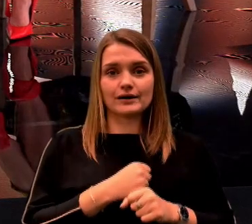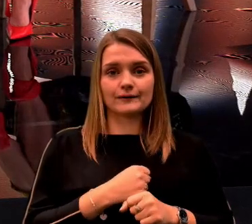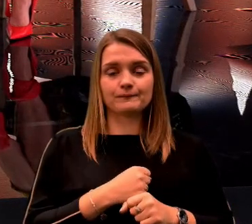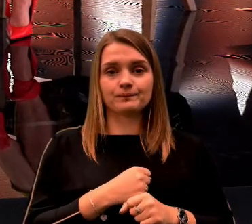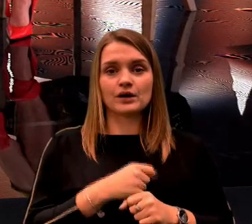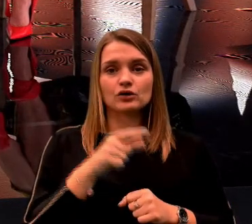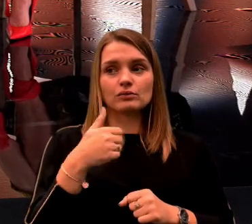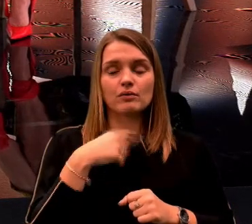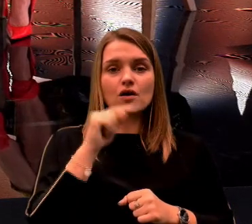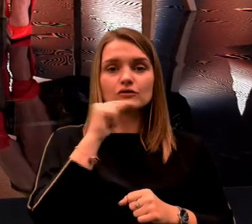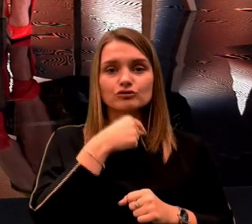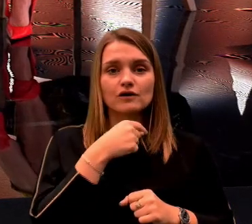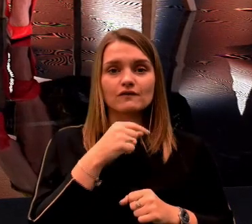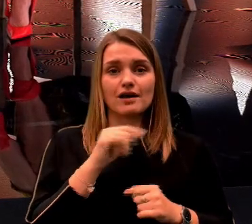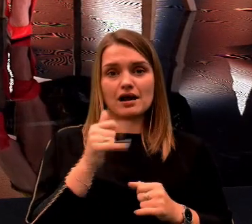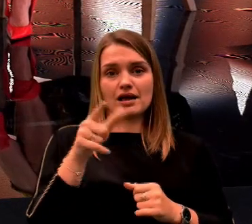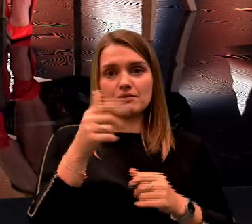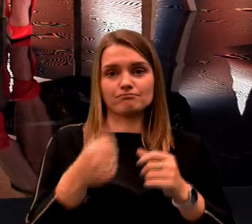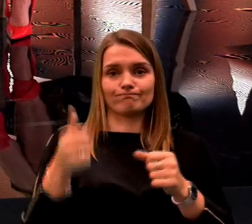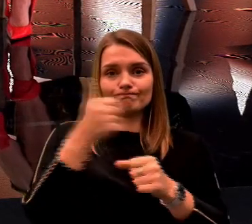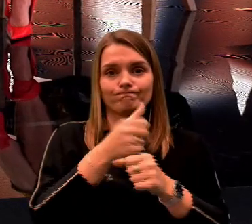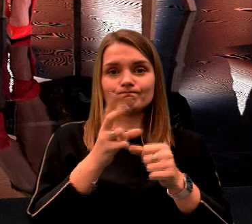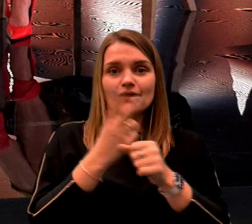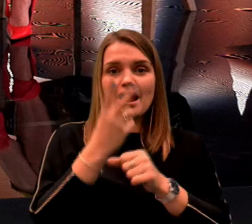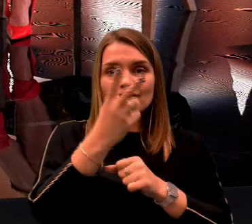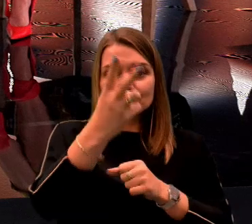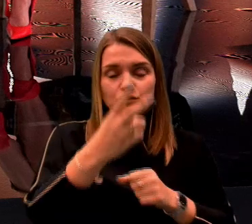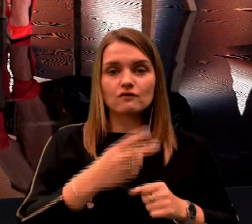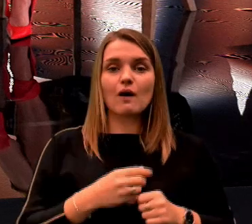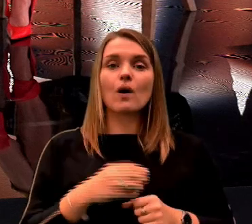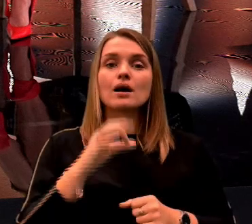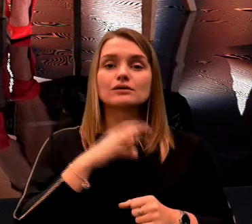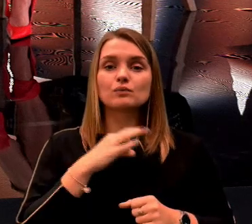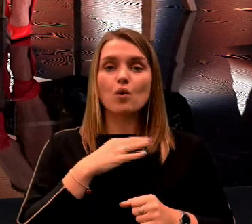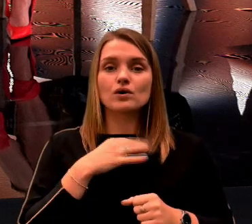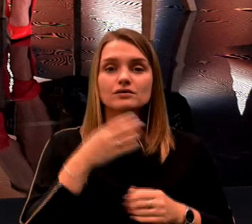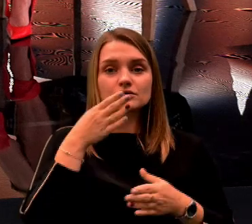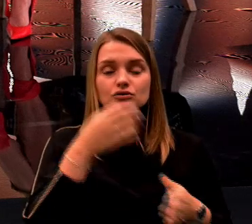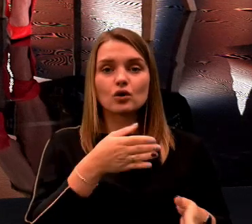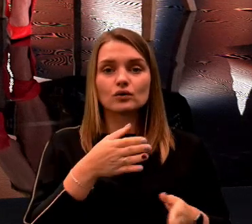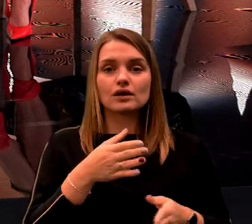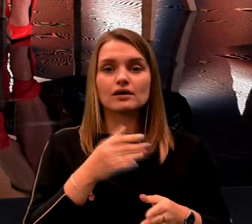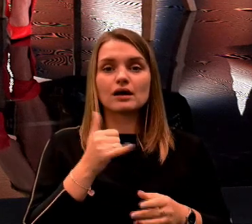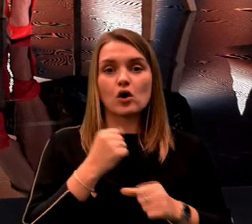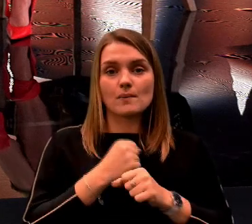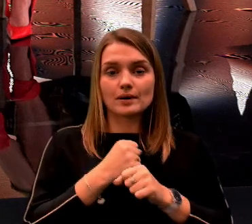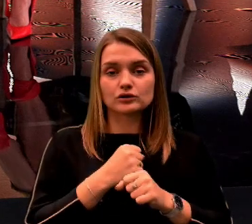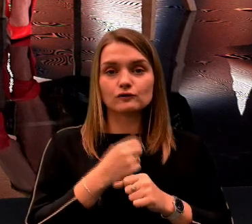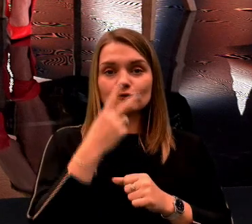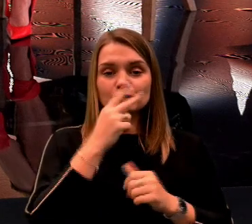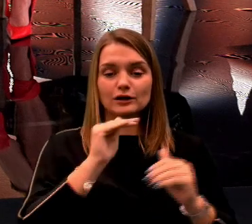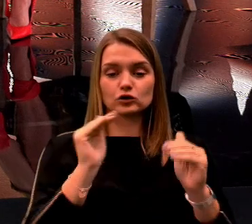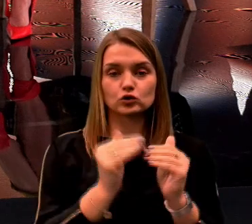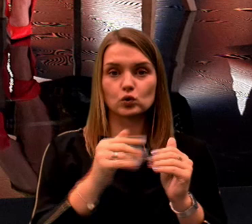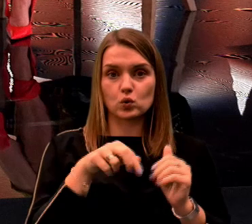krzywda, jakbym go awansowała. Natomiast z mojej perspektywy jako pracownik, no widzę to jako pewne pójście na skróty, że